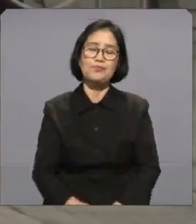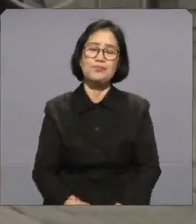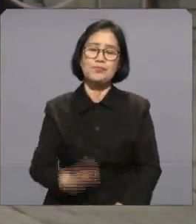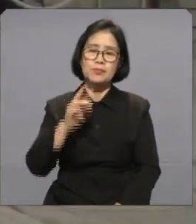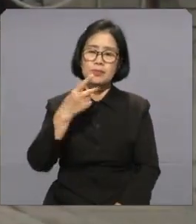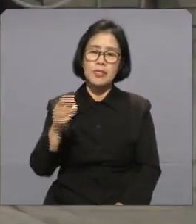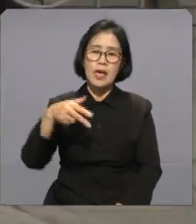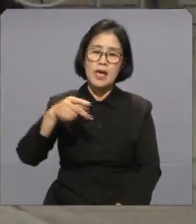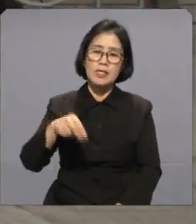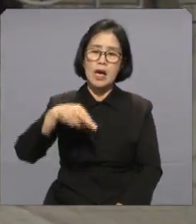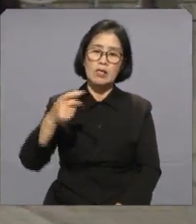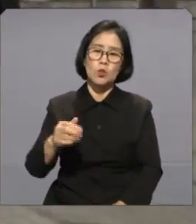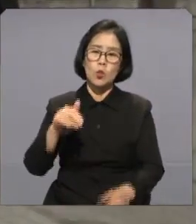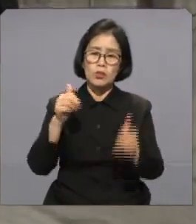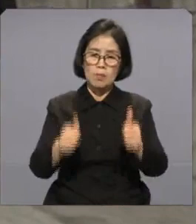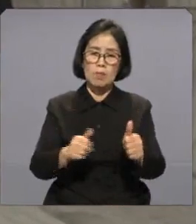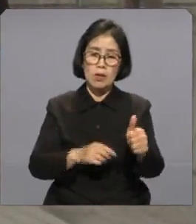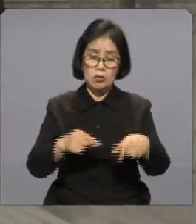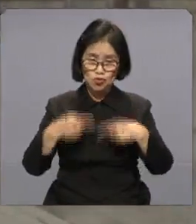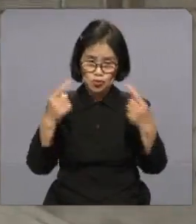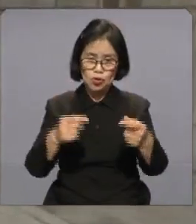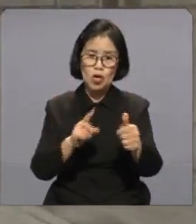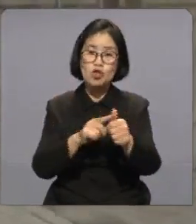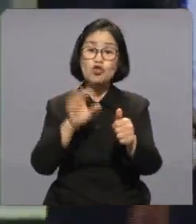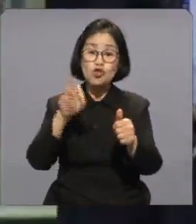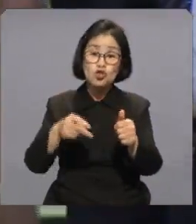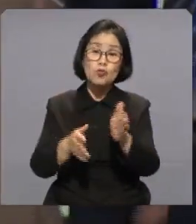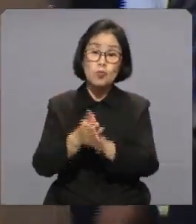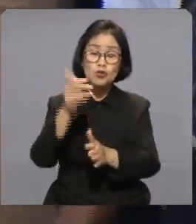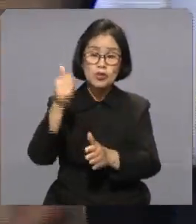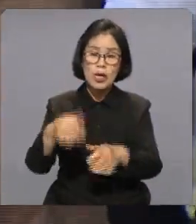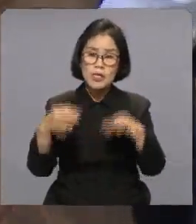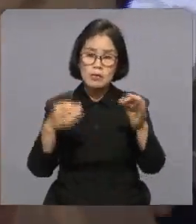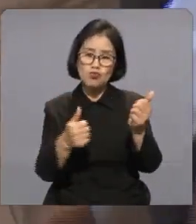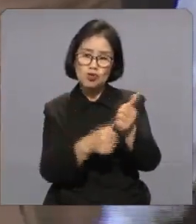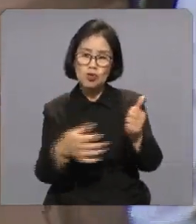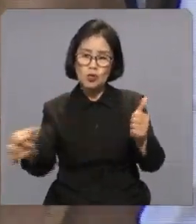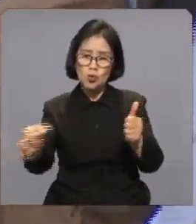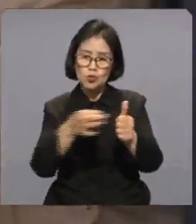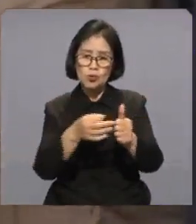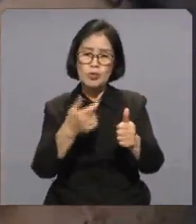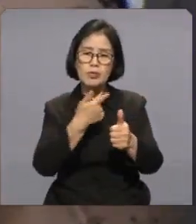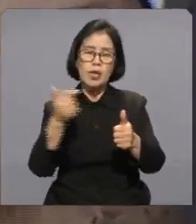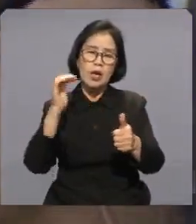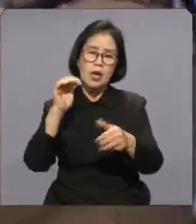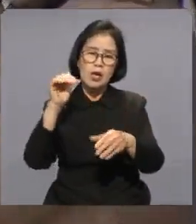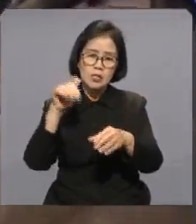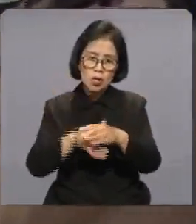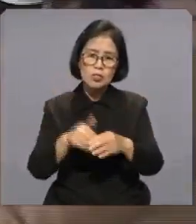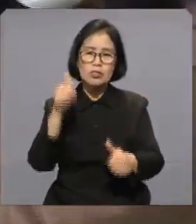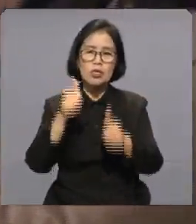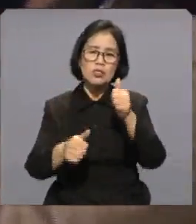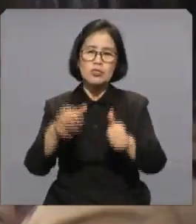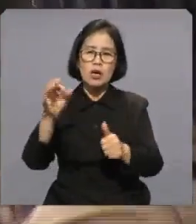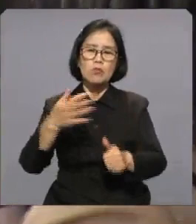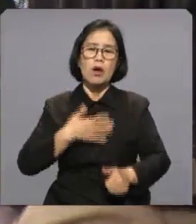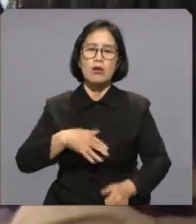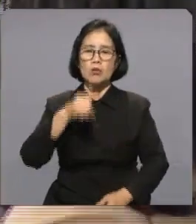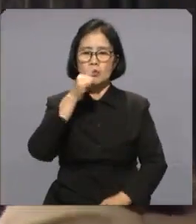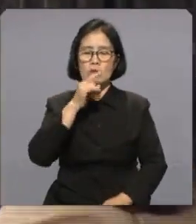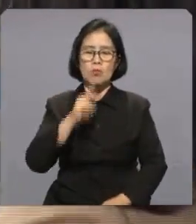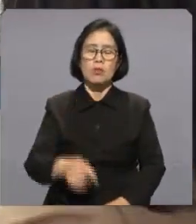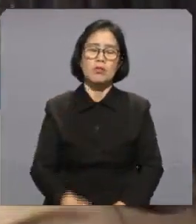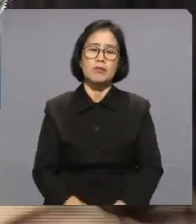대장동 재판에 출석한 유전 본부장도 김 부원장에게 준 돈이 대선 경선 자금으로 알고 있다고 밝혔습니다.